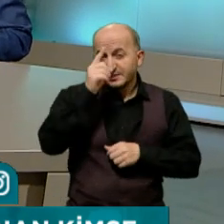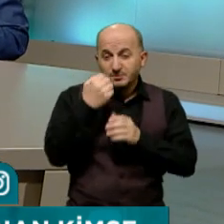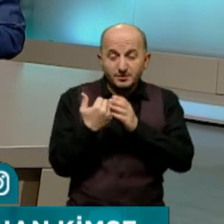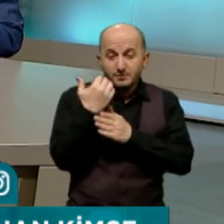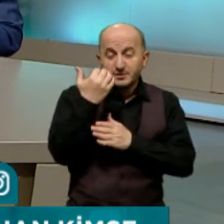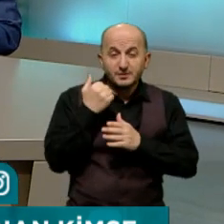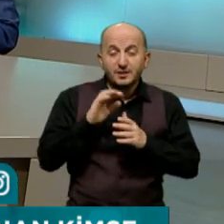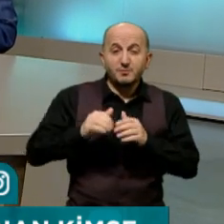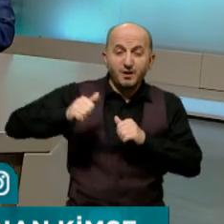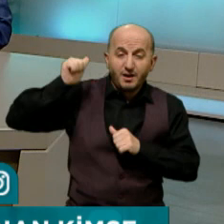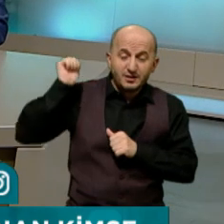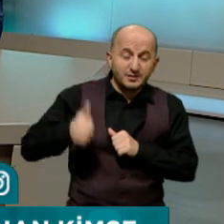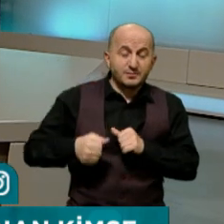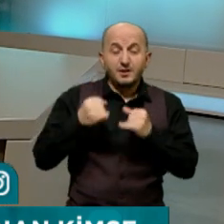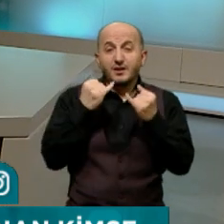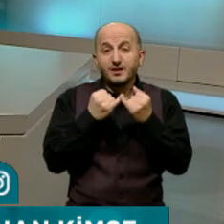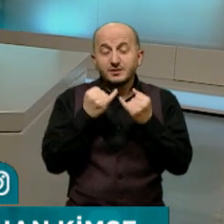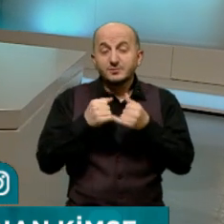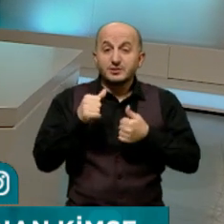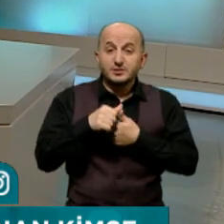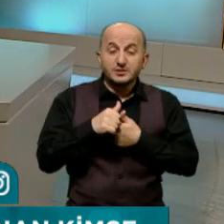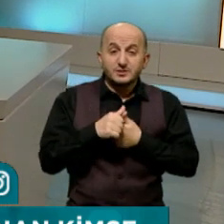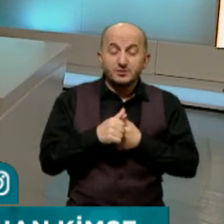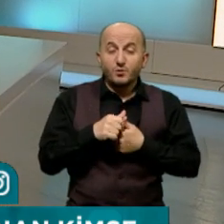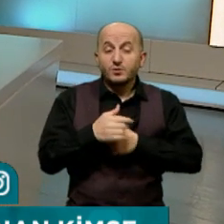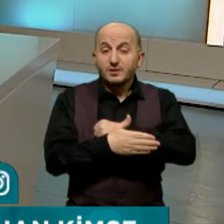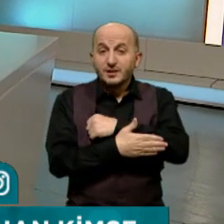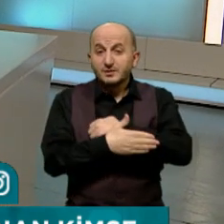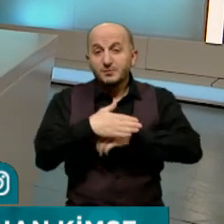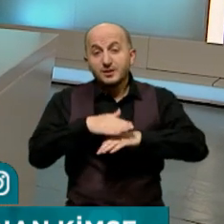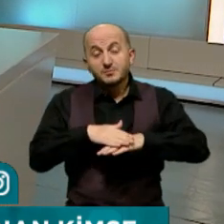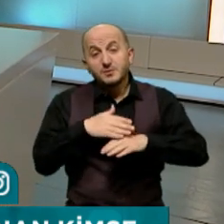alamıyor. Her zaman belki kardeşimizin eşinin de ona yardım belki